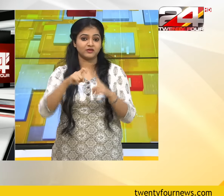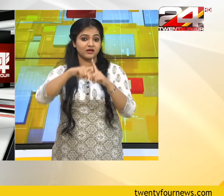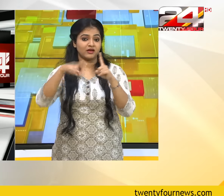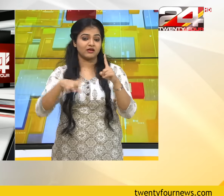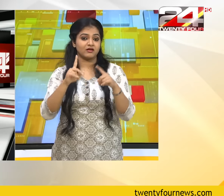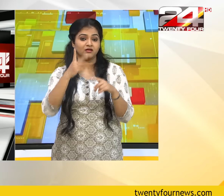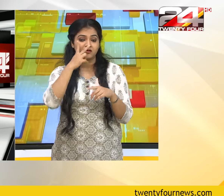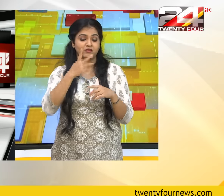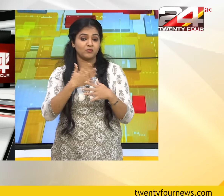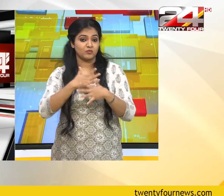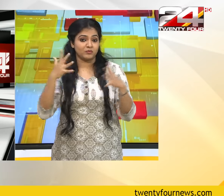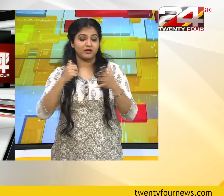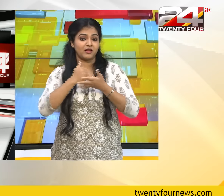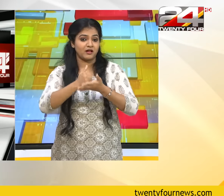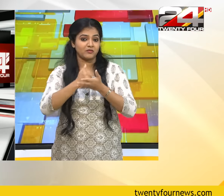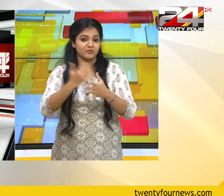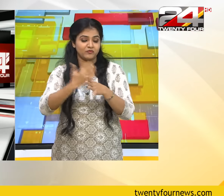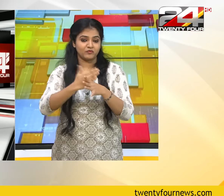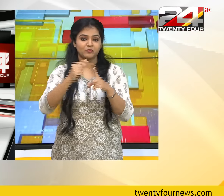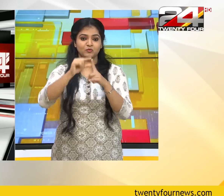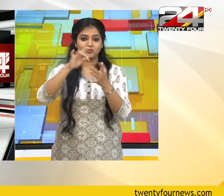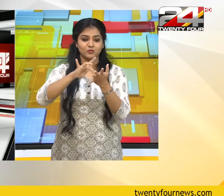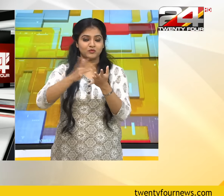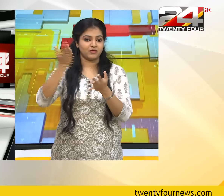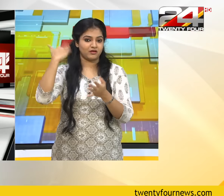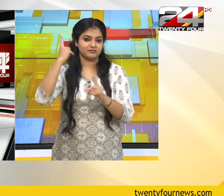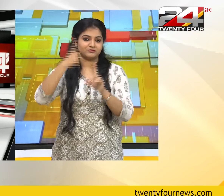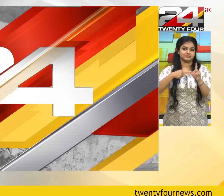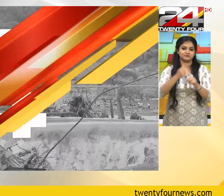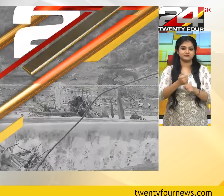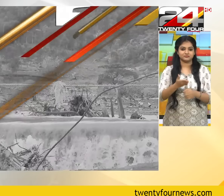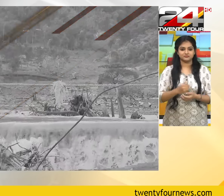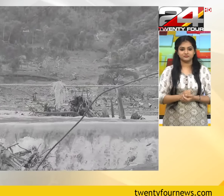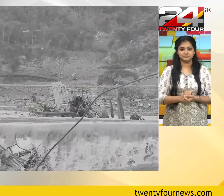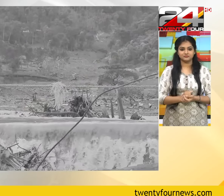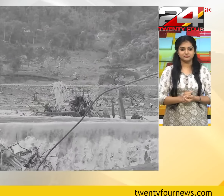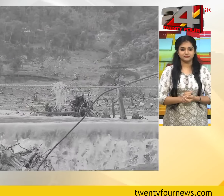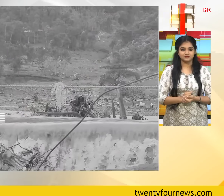കേരളം കണ്ട ഏറ്റവും വലിയ രക്ഷാപ്രവർത്തനങ്ങളിലൊന്നാണ് പുത്തുമലയിൽ നടന്നത്.